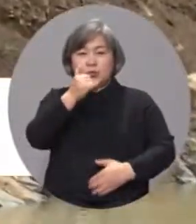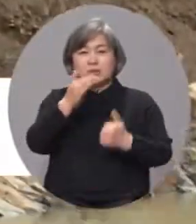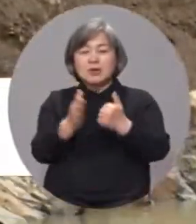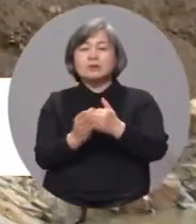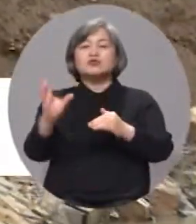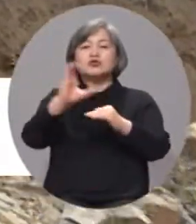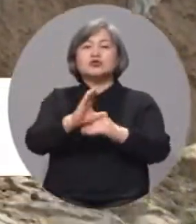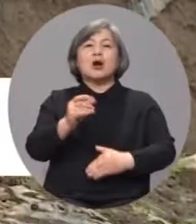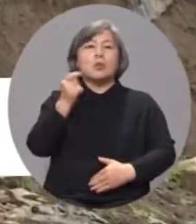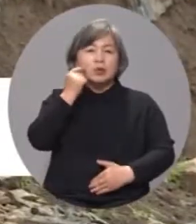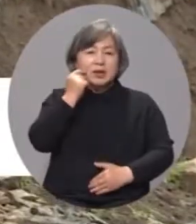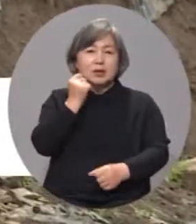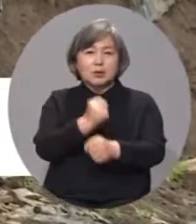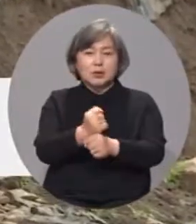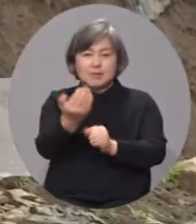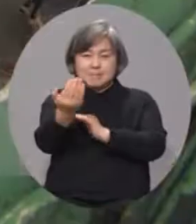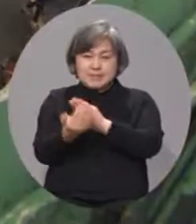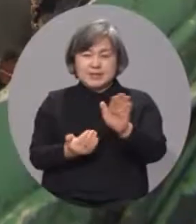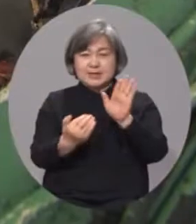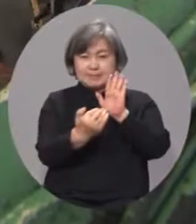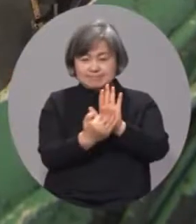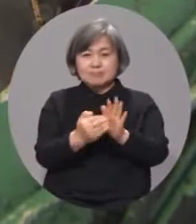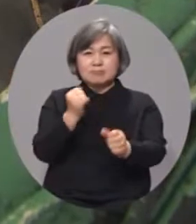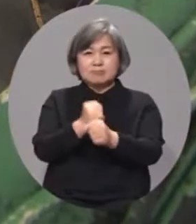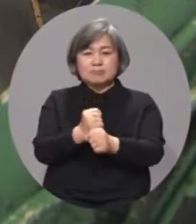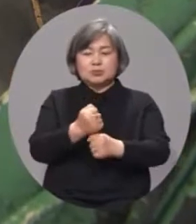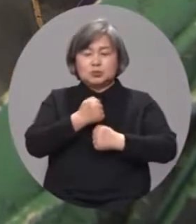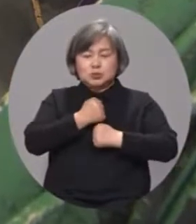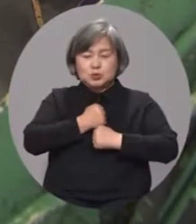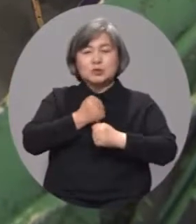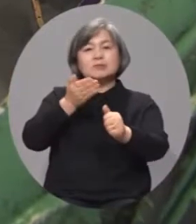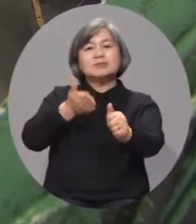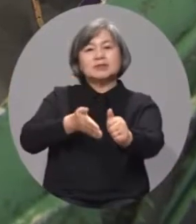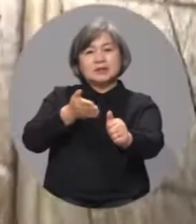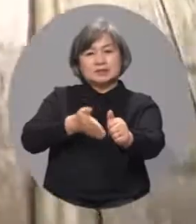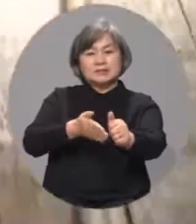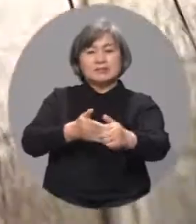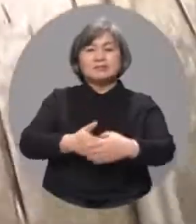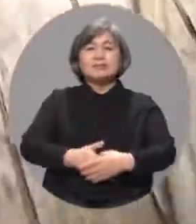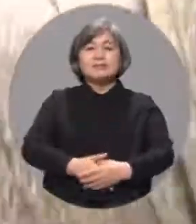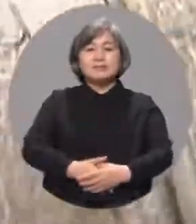추가 피해가 없도록 신속한 예방조치와 함께 각별한 주의를 당부했습니다.